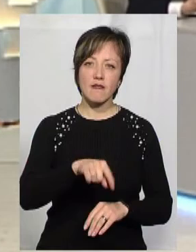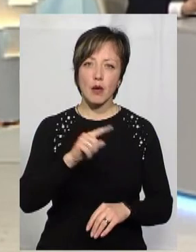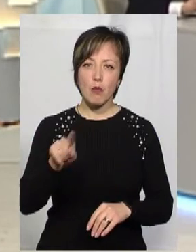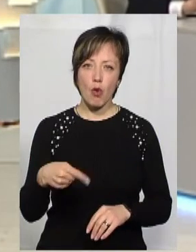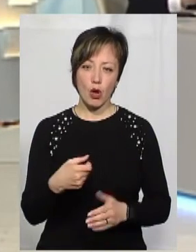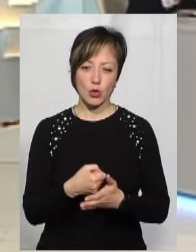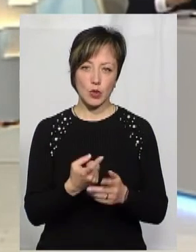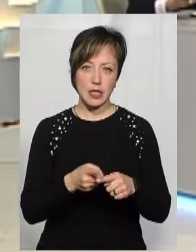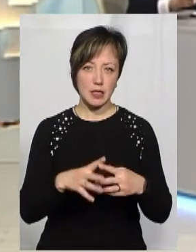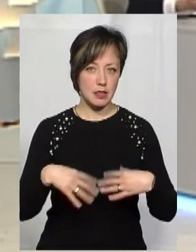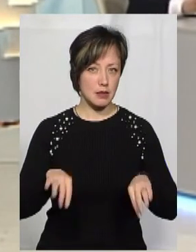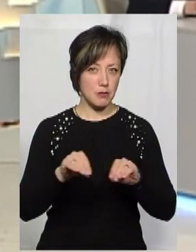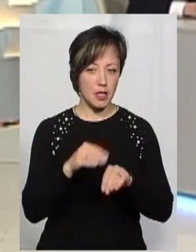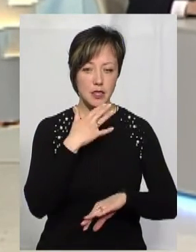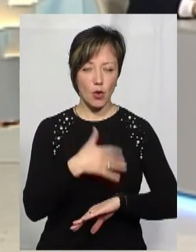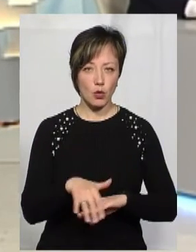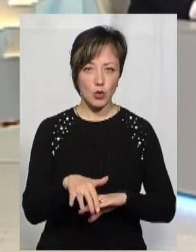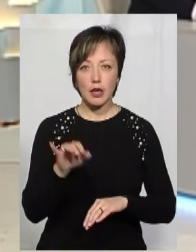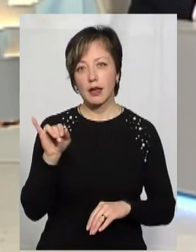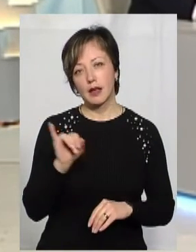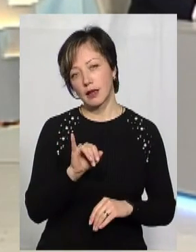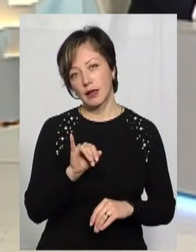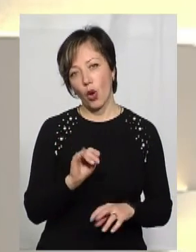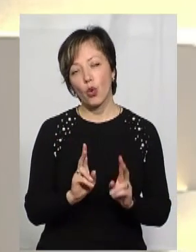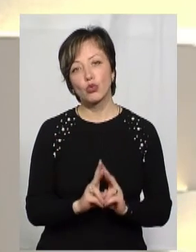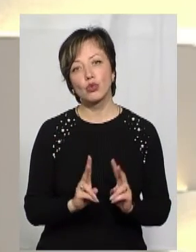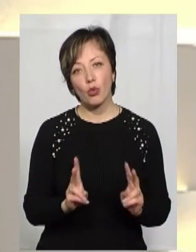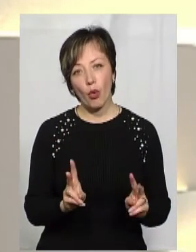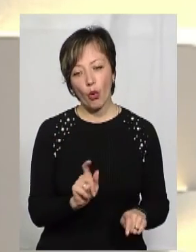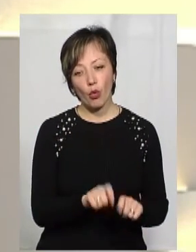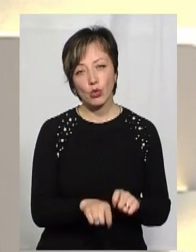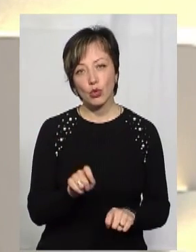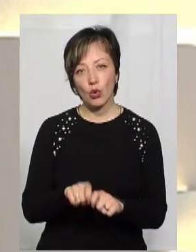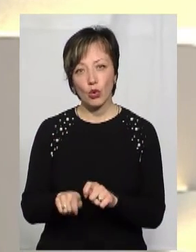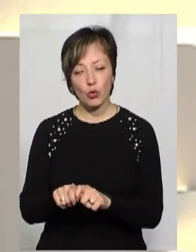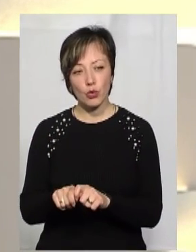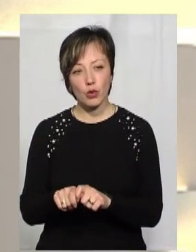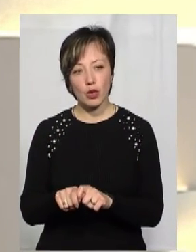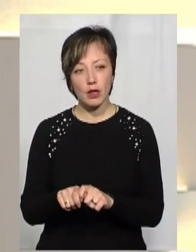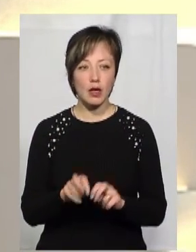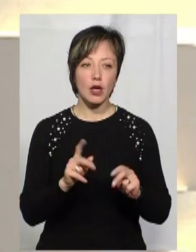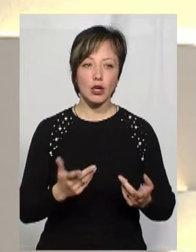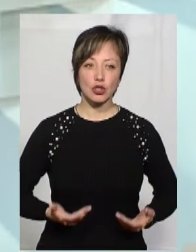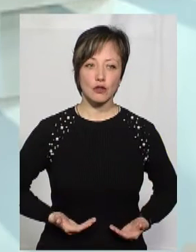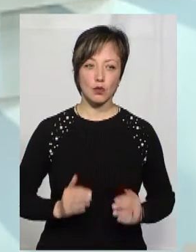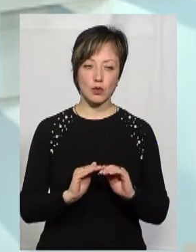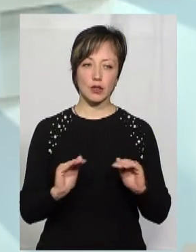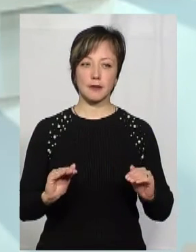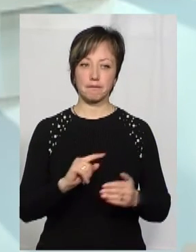до усиновителів за кордону? І хто контролює те, як живуть там